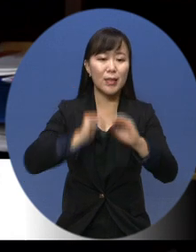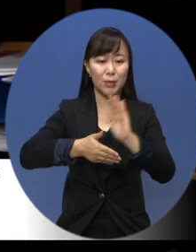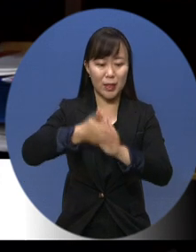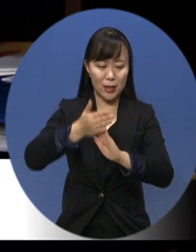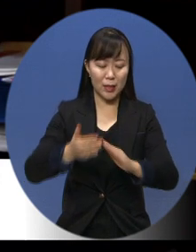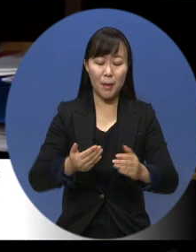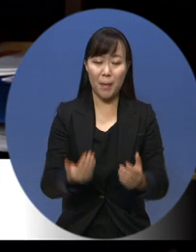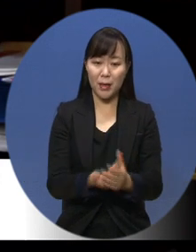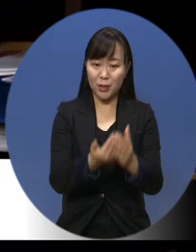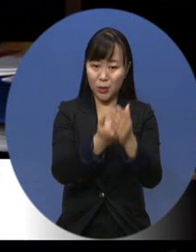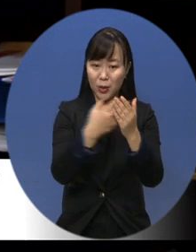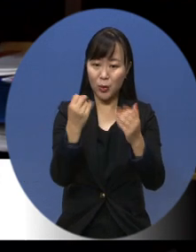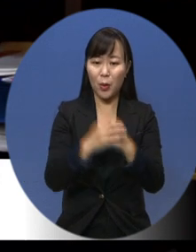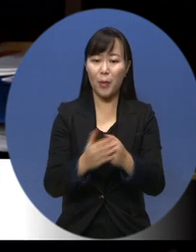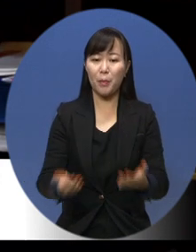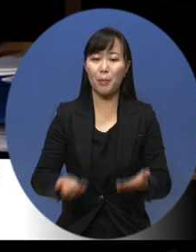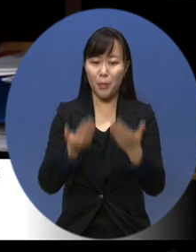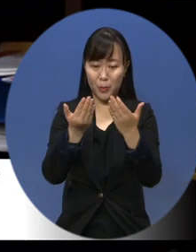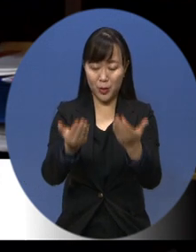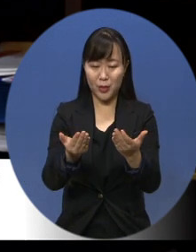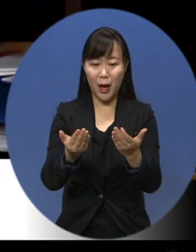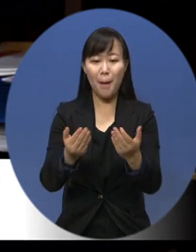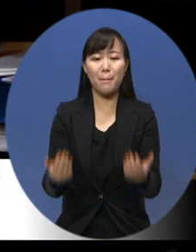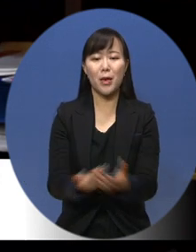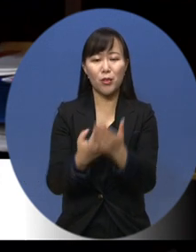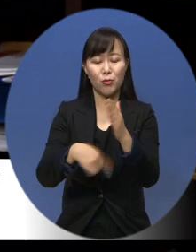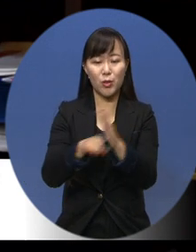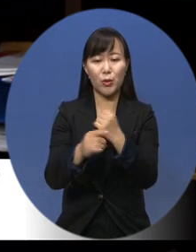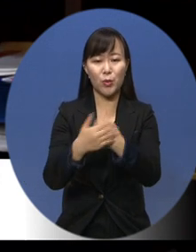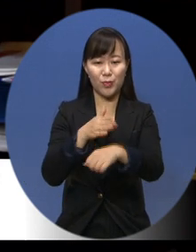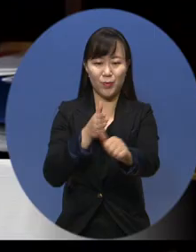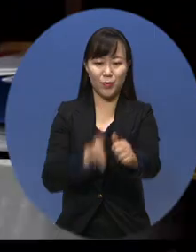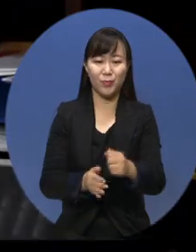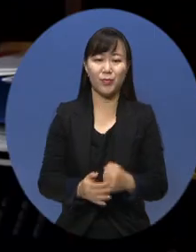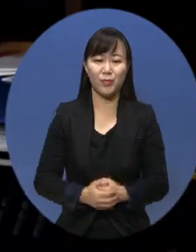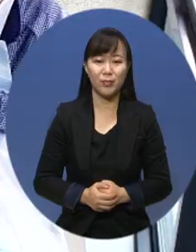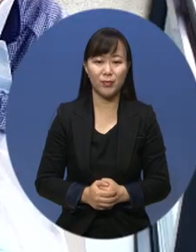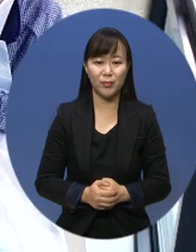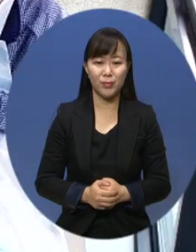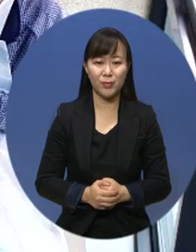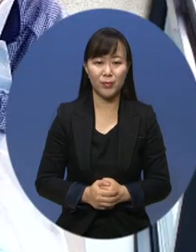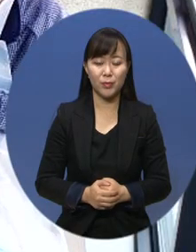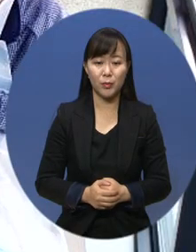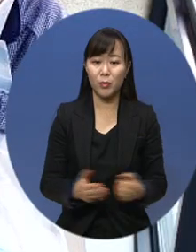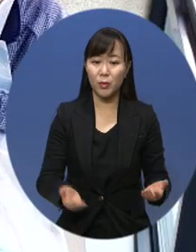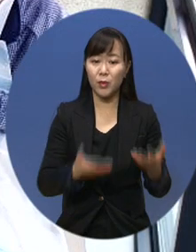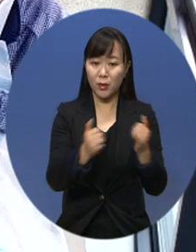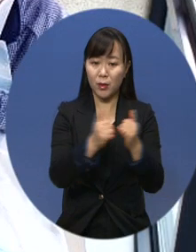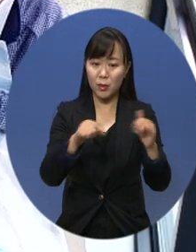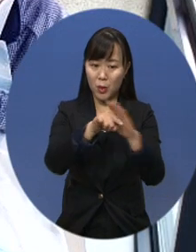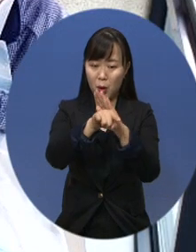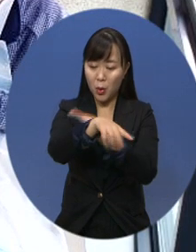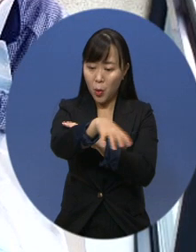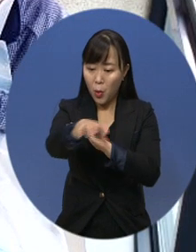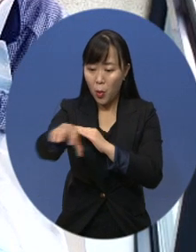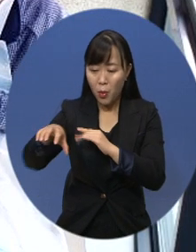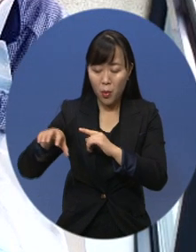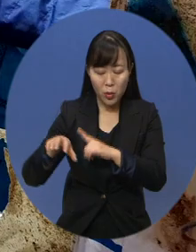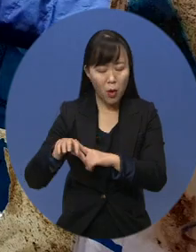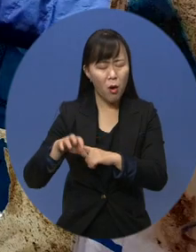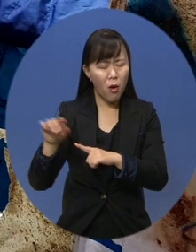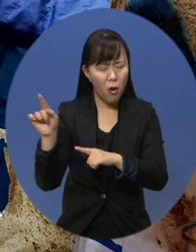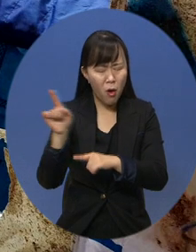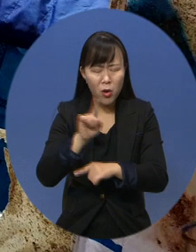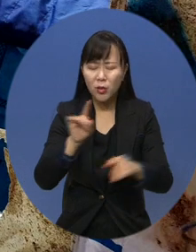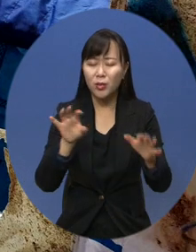발전과 전부 대발 줄루 근황 도움을 주셨으면 감사하겠습니다 막 봉사자들이 달려 가는 곳이라면 그